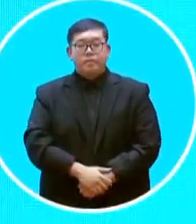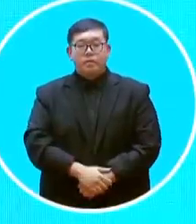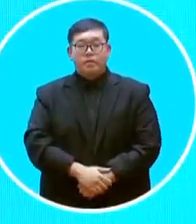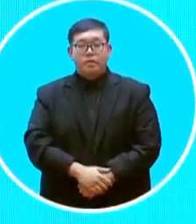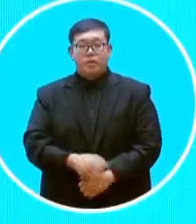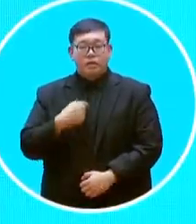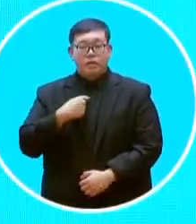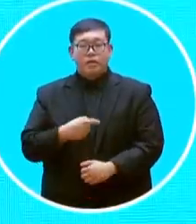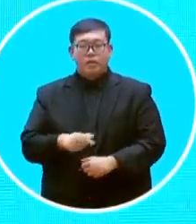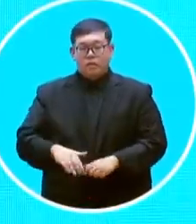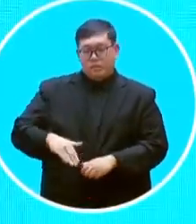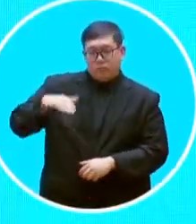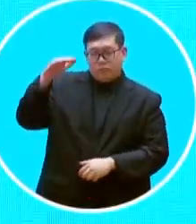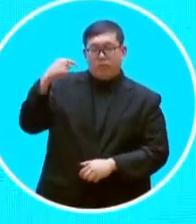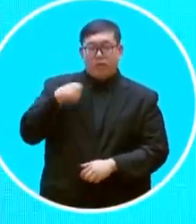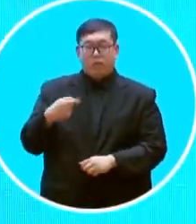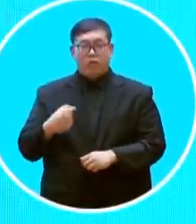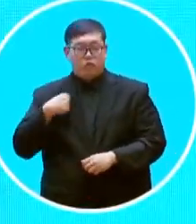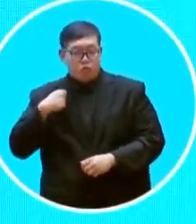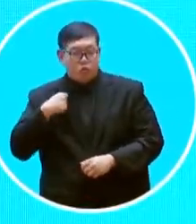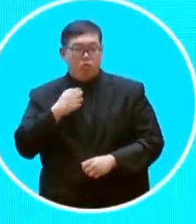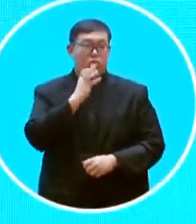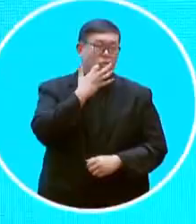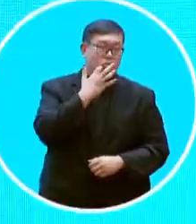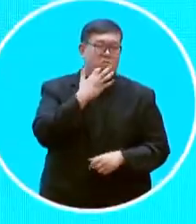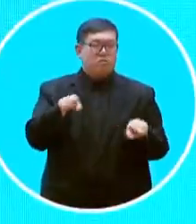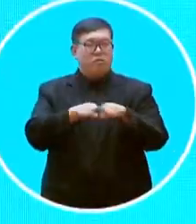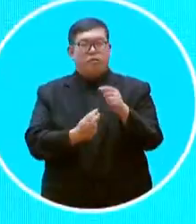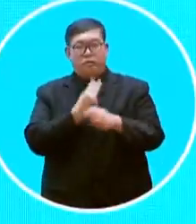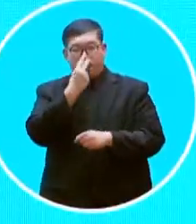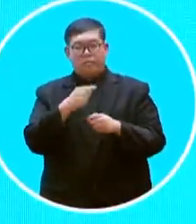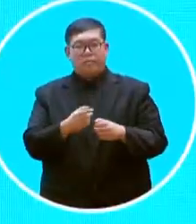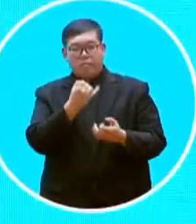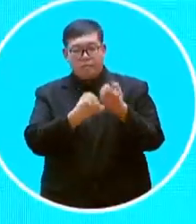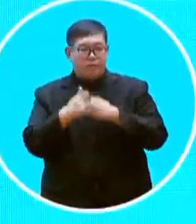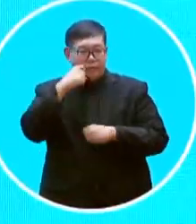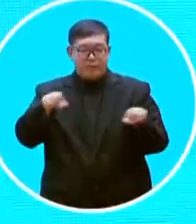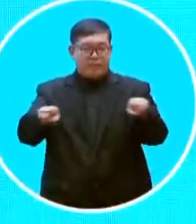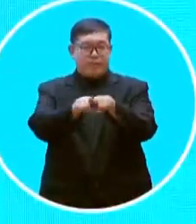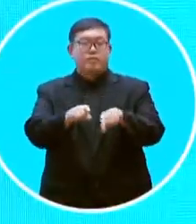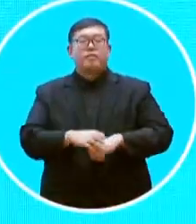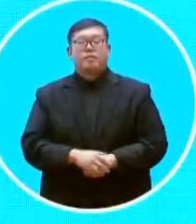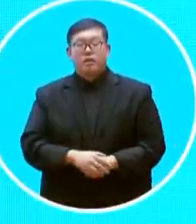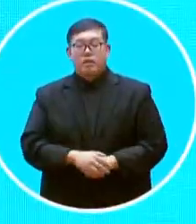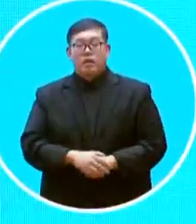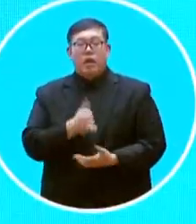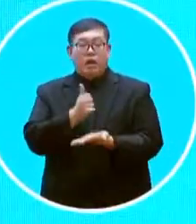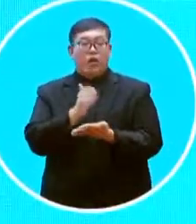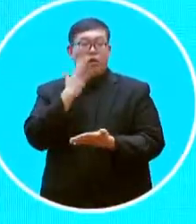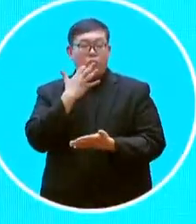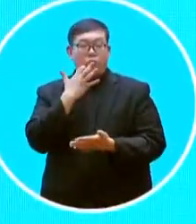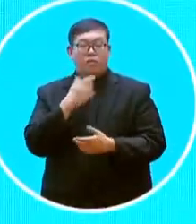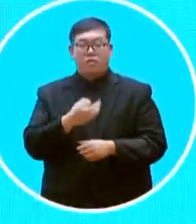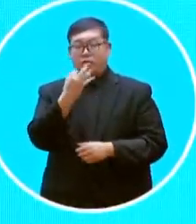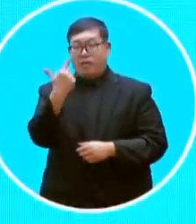因为我的人生轨迹始终同国家、同澳门、同呼吸、共命运。我在澳门工作生